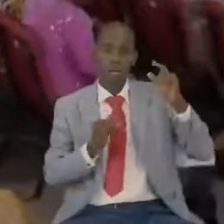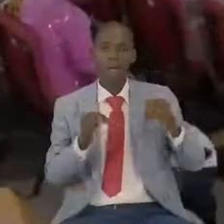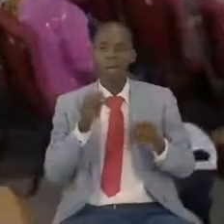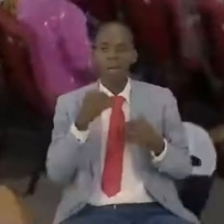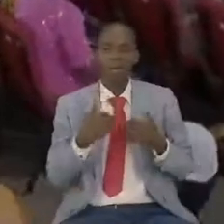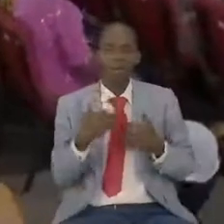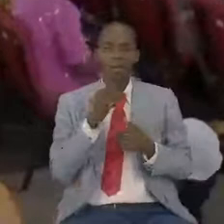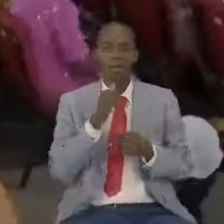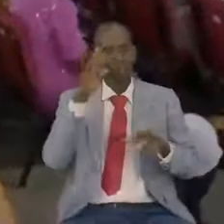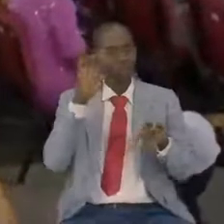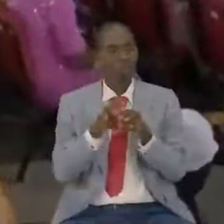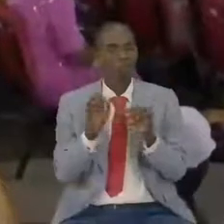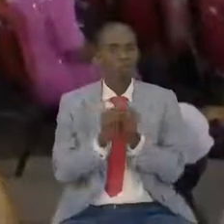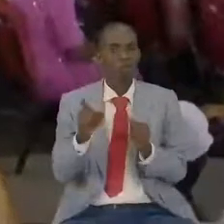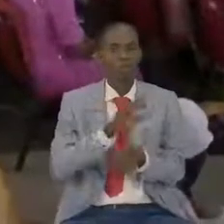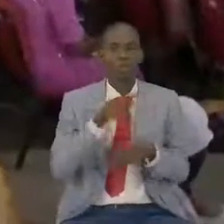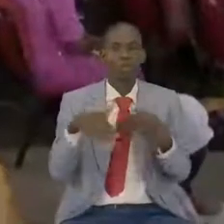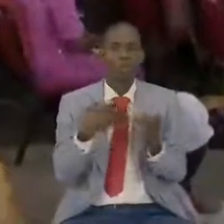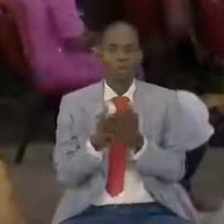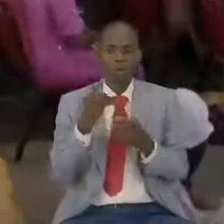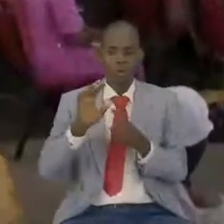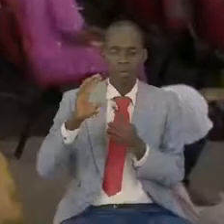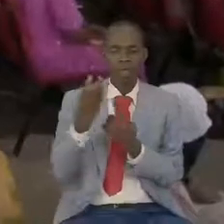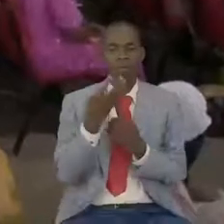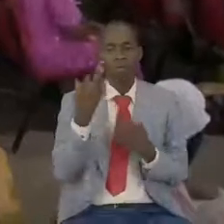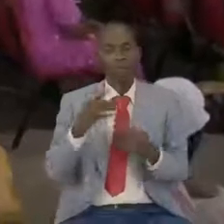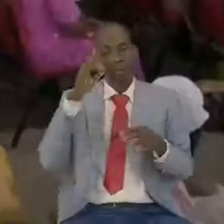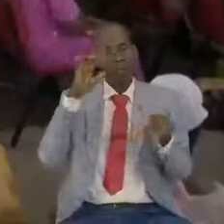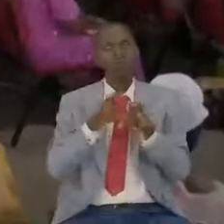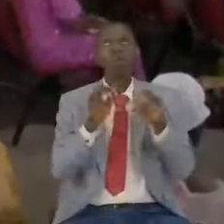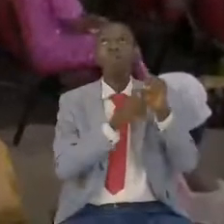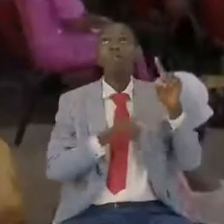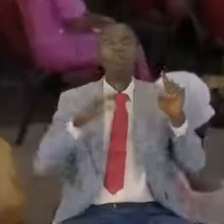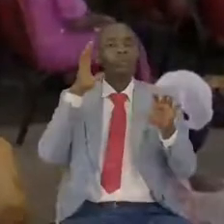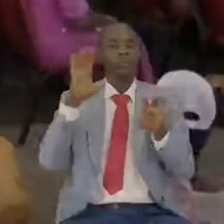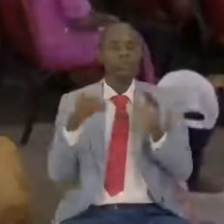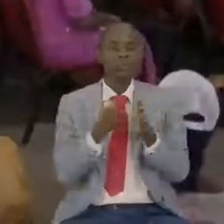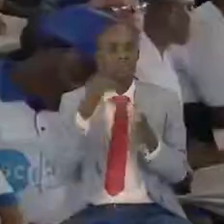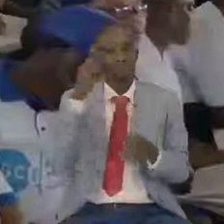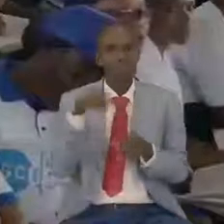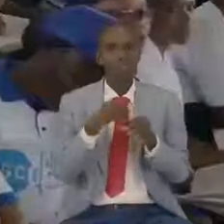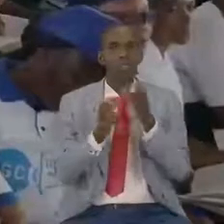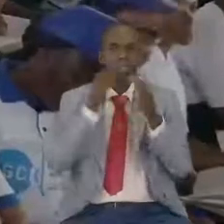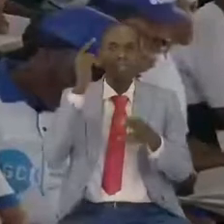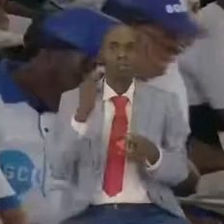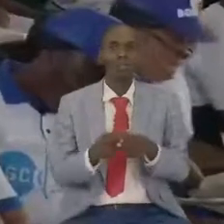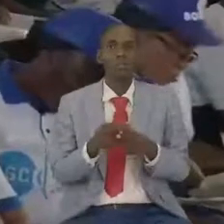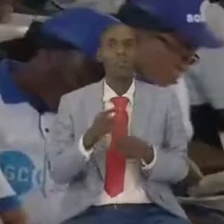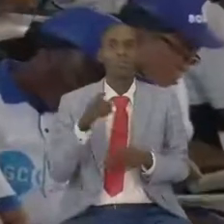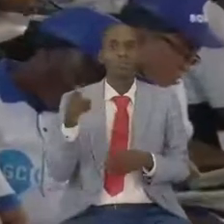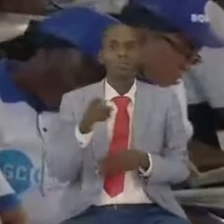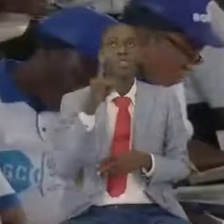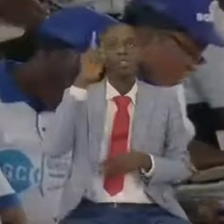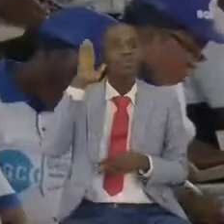vous. Et toutes les provisions de l'alliance, le Seigneur accomplira pour toi. Il ne va pas